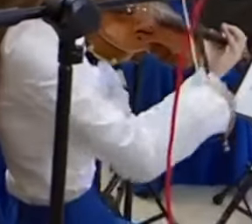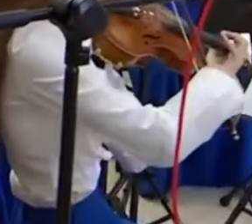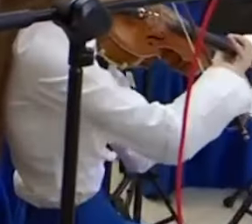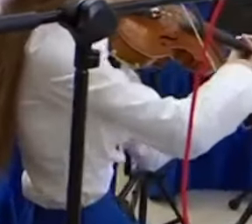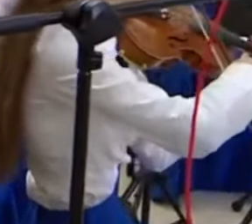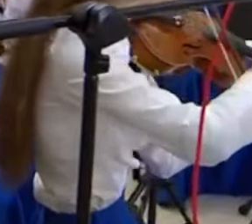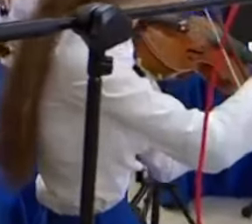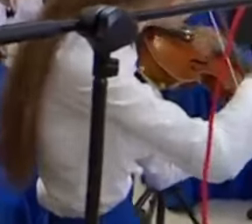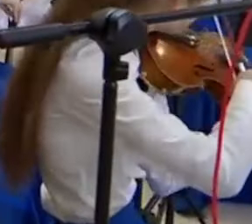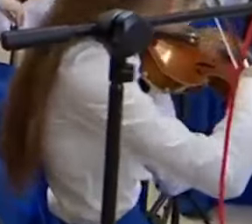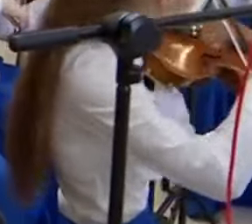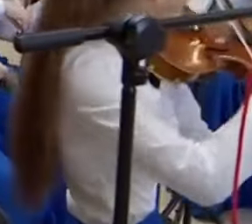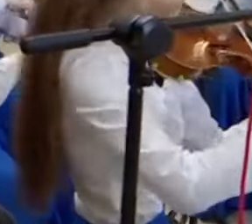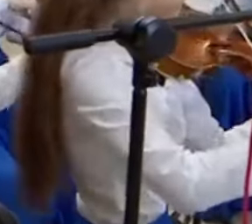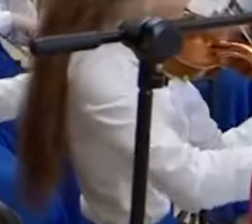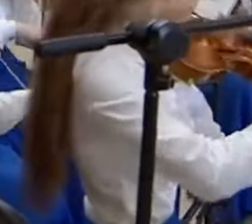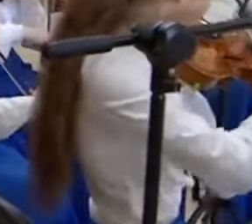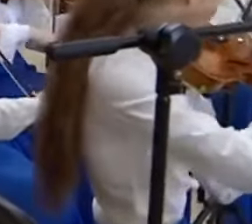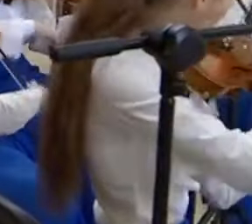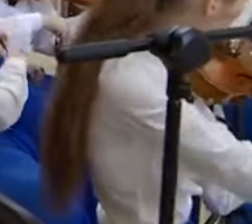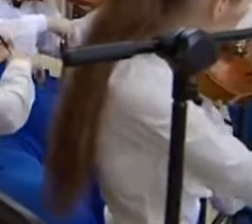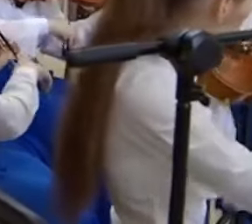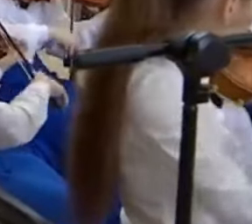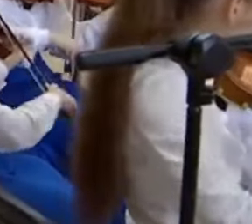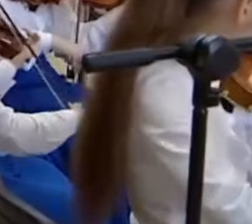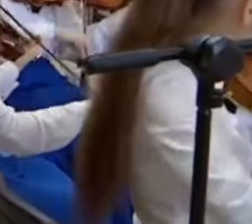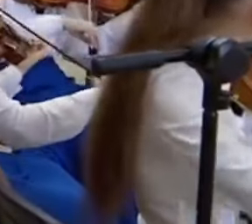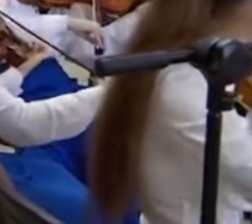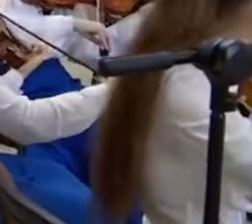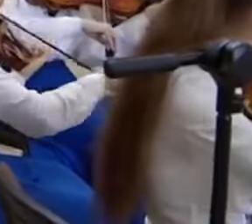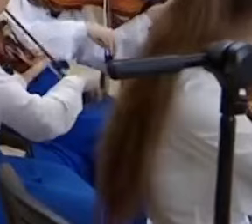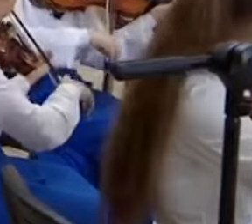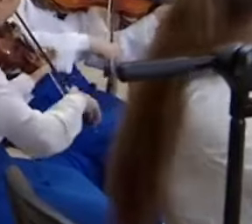o Panie Kyś moim